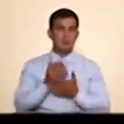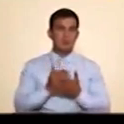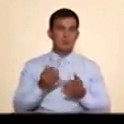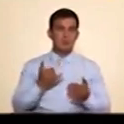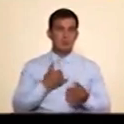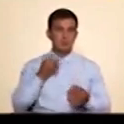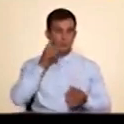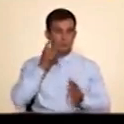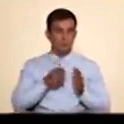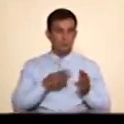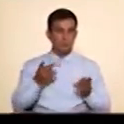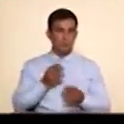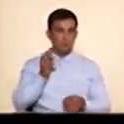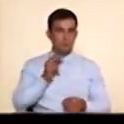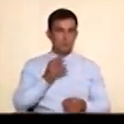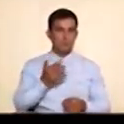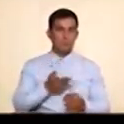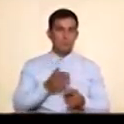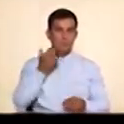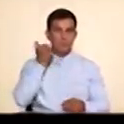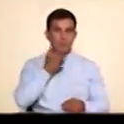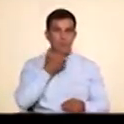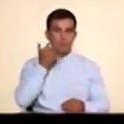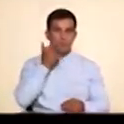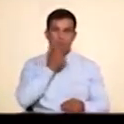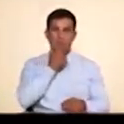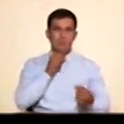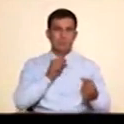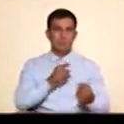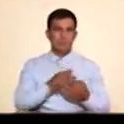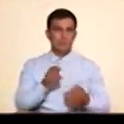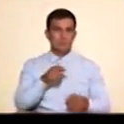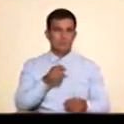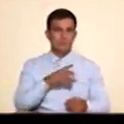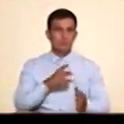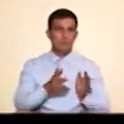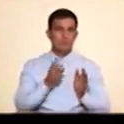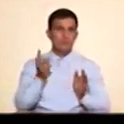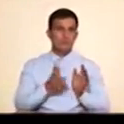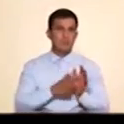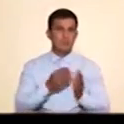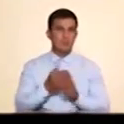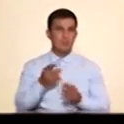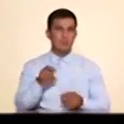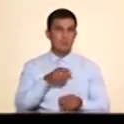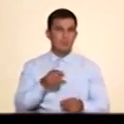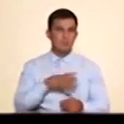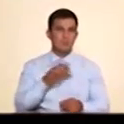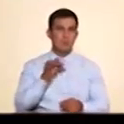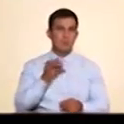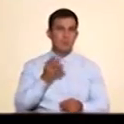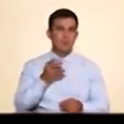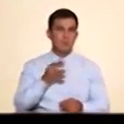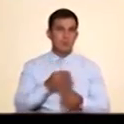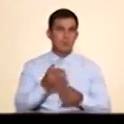Birinchi, Italiya va Ispaniyaga qarshi urushlar, ikkinchi, Sakslarga qarshi urushlar, uchinchi, imperiya davlati